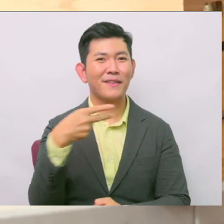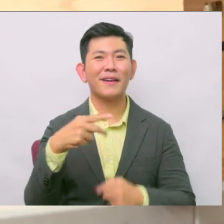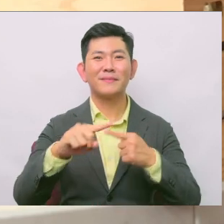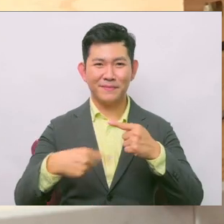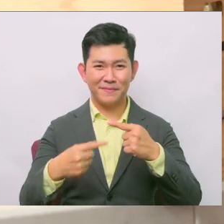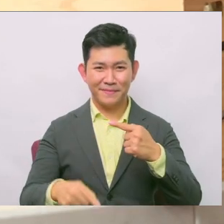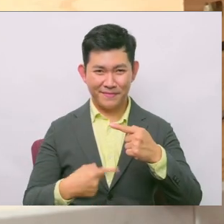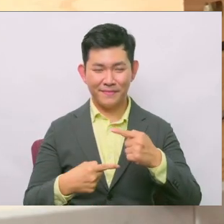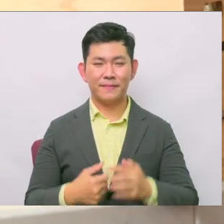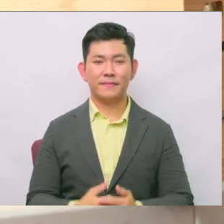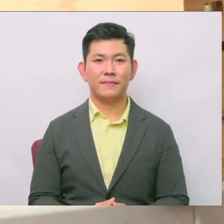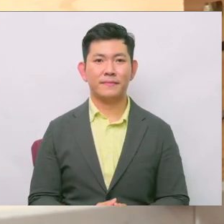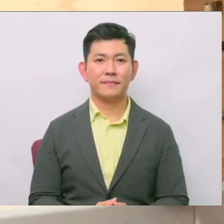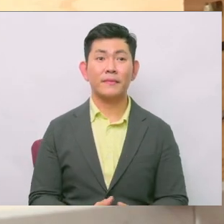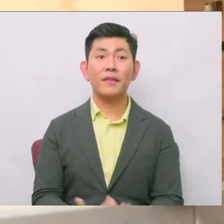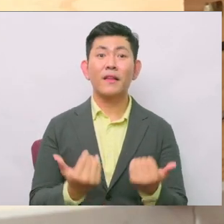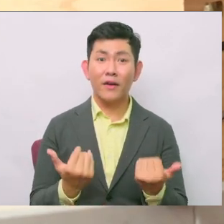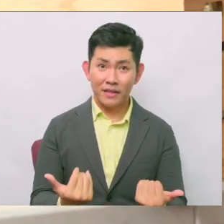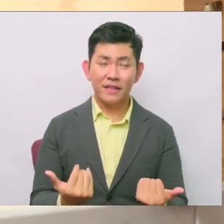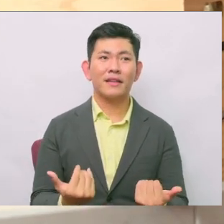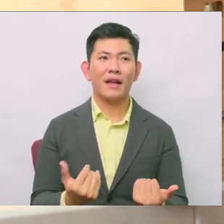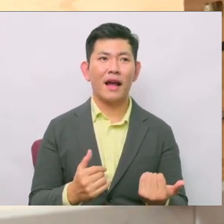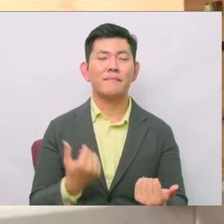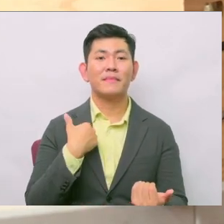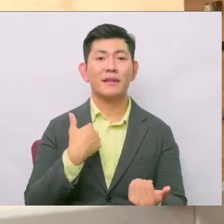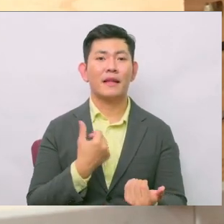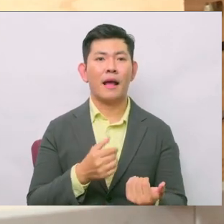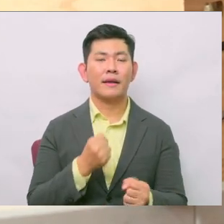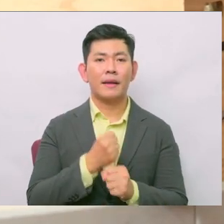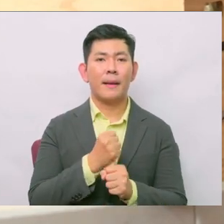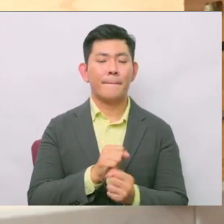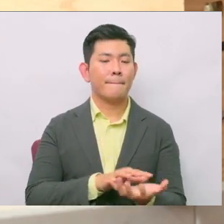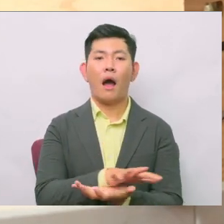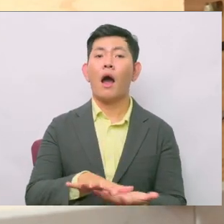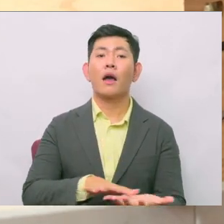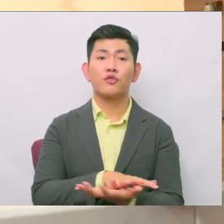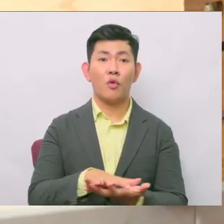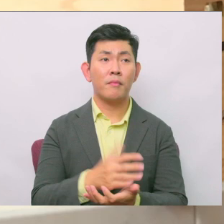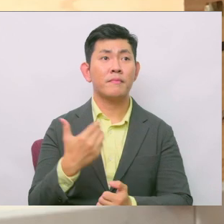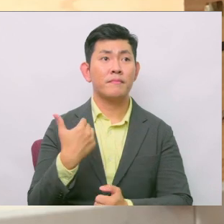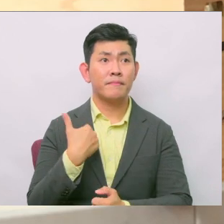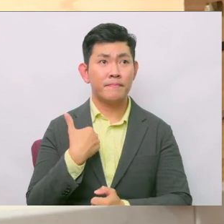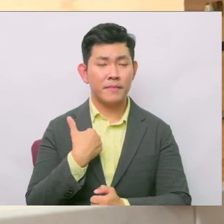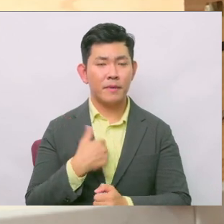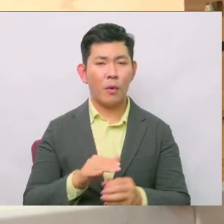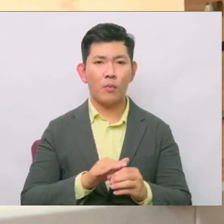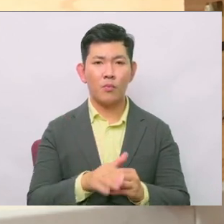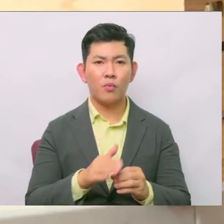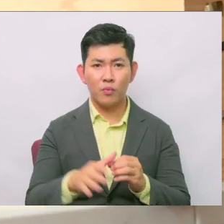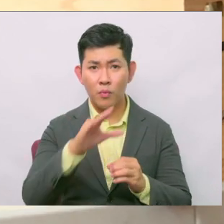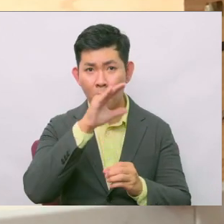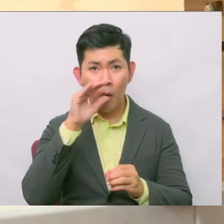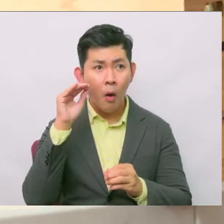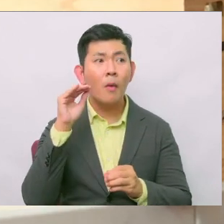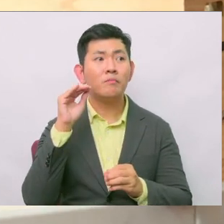ในนี้เนาะนะคะก็ผสมตัวยาทั้งหมดในนี้นะคะทั้งผิวมะกรูดนะคะมะกรูดคือตัว